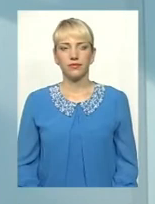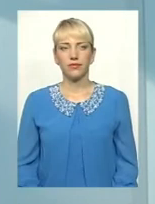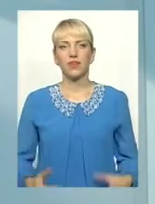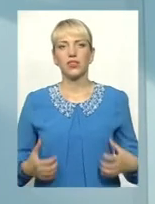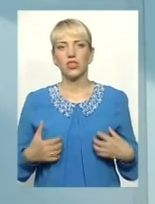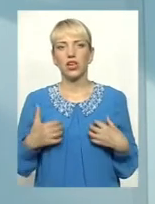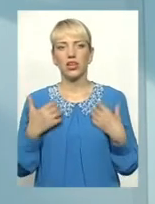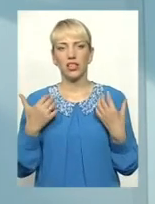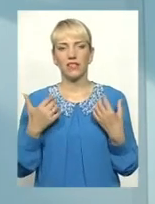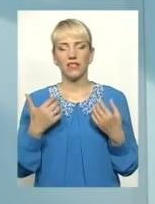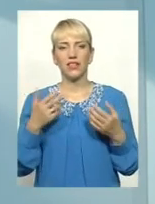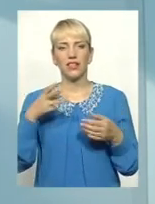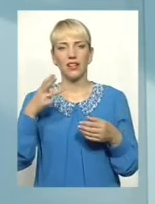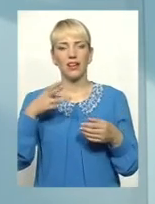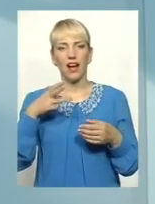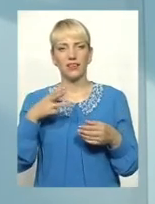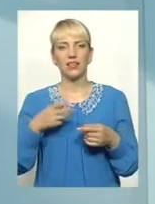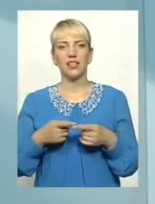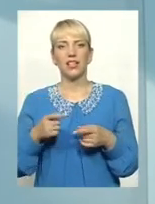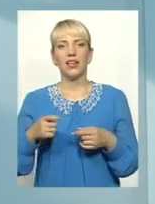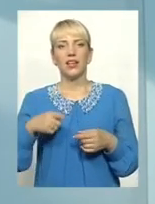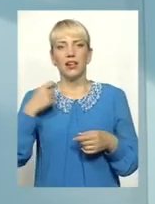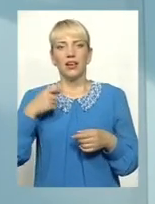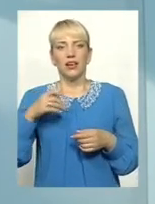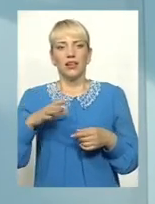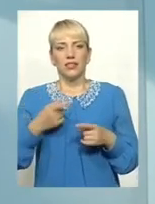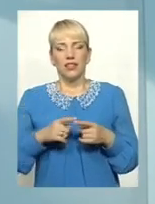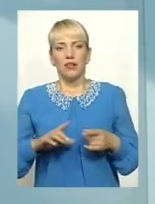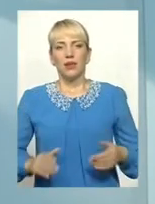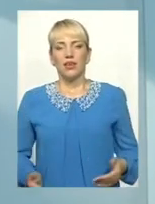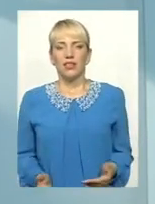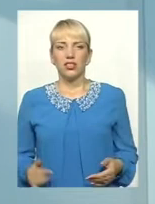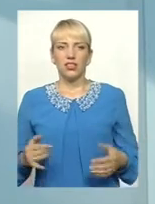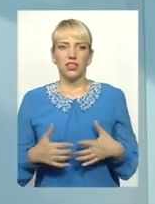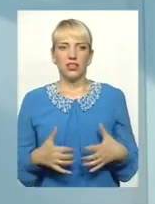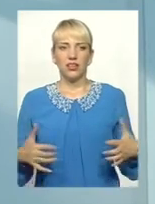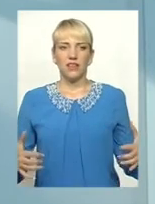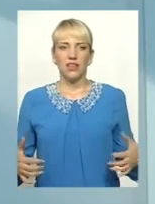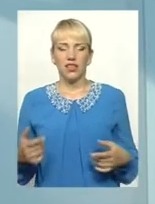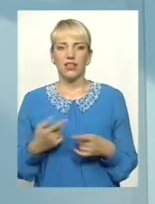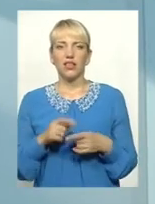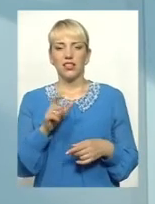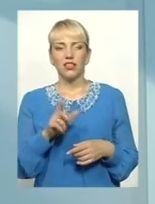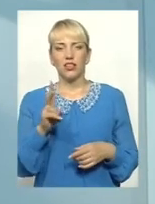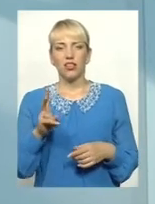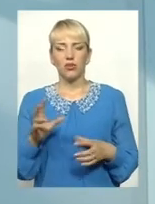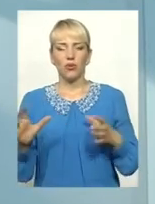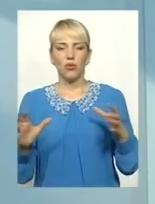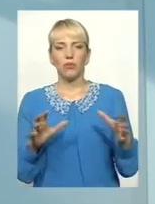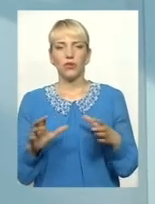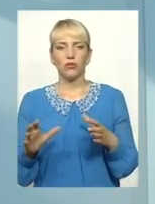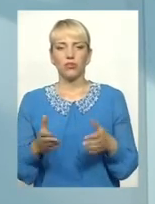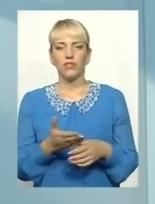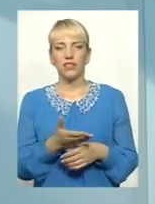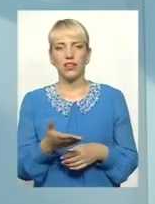жахливі кадри. Це все пережили і тварини, і ті, хто там опікувався ними, і ті,